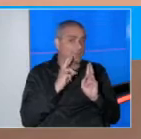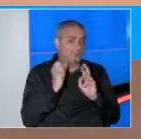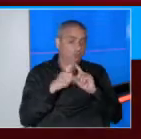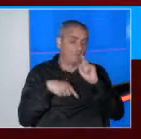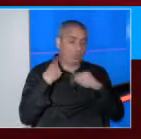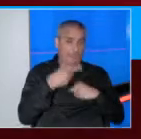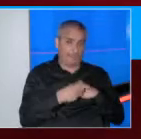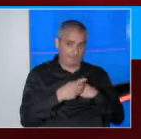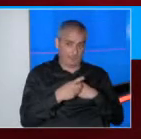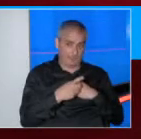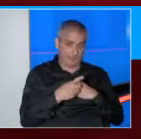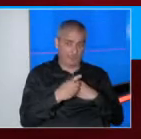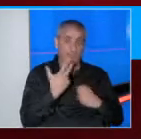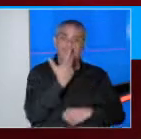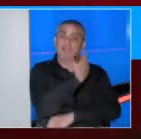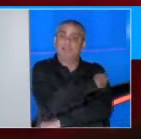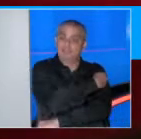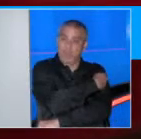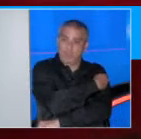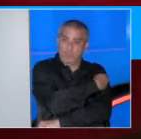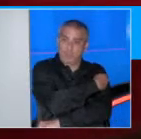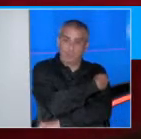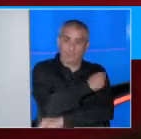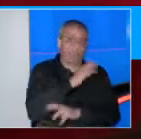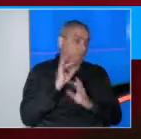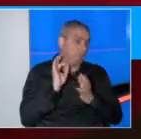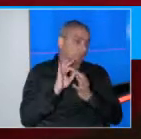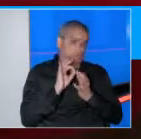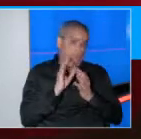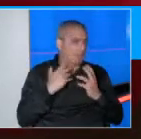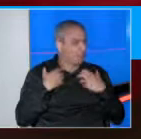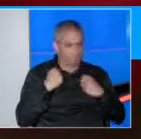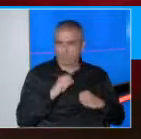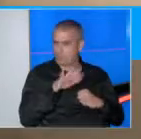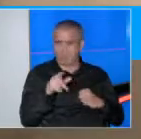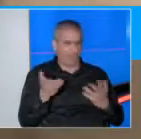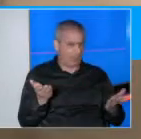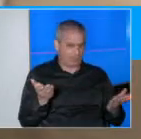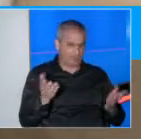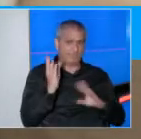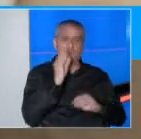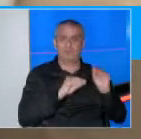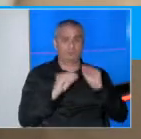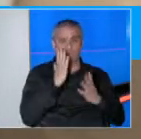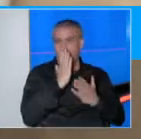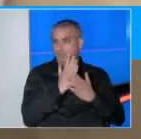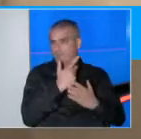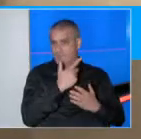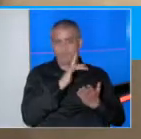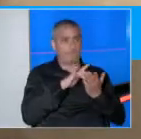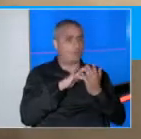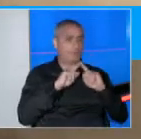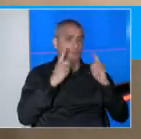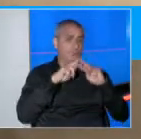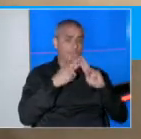הבא. החיסון בסך הכל בטוח לילדים, משתמשים בו במקומות